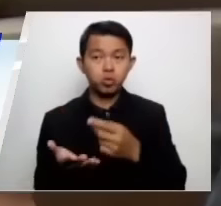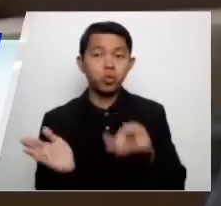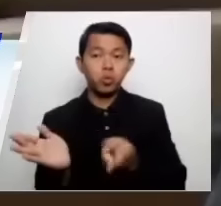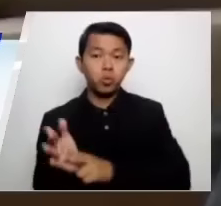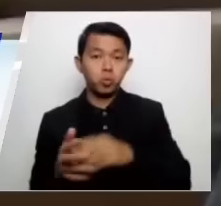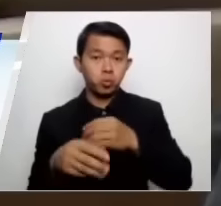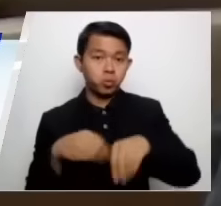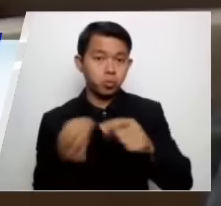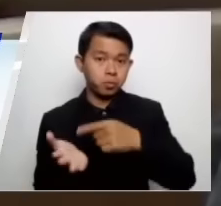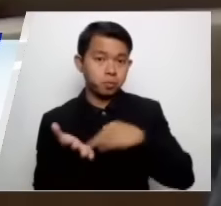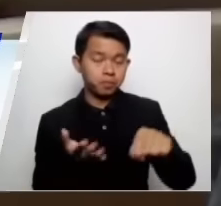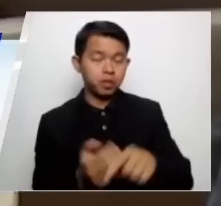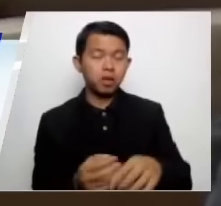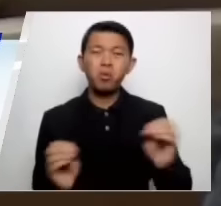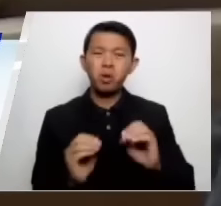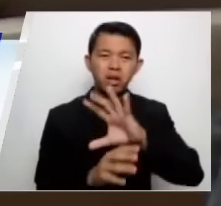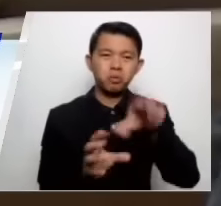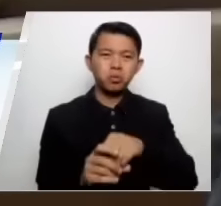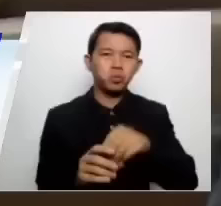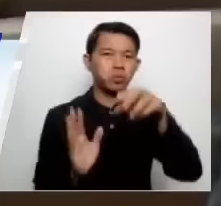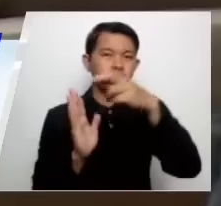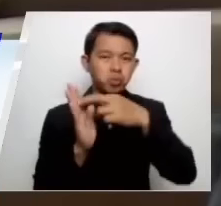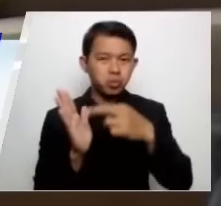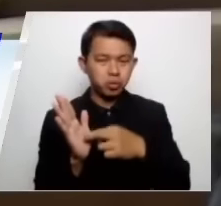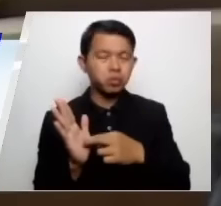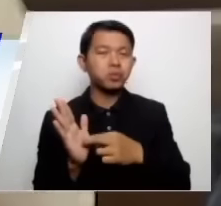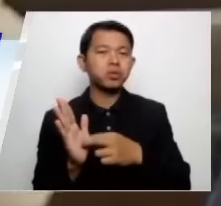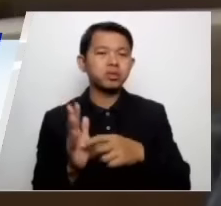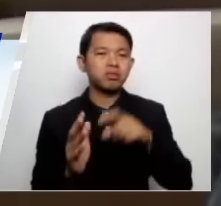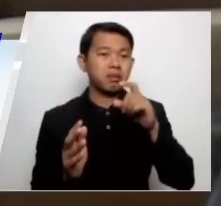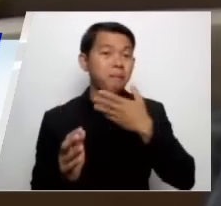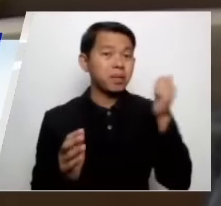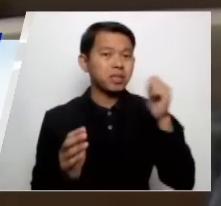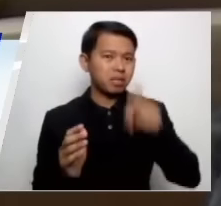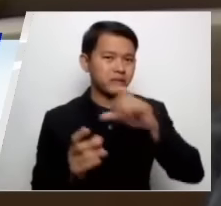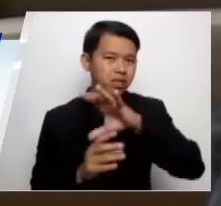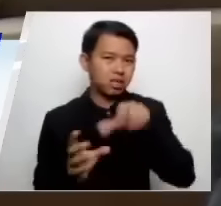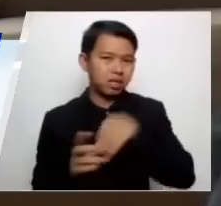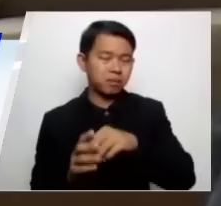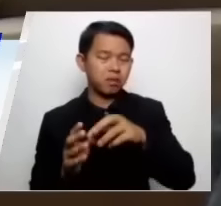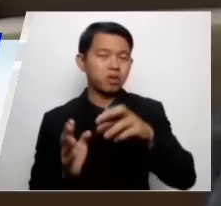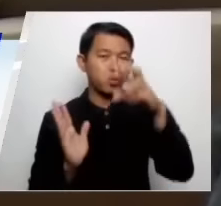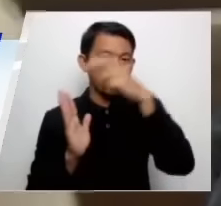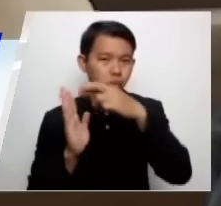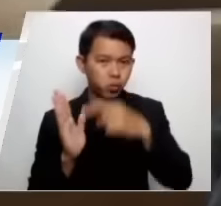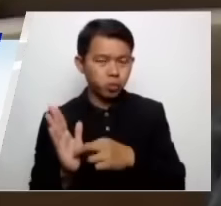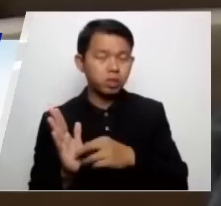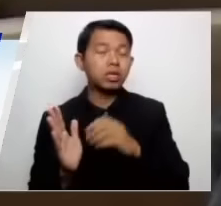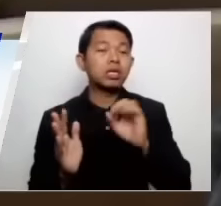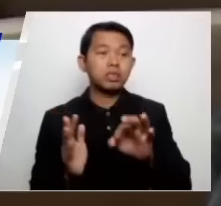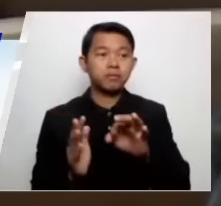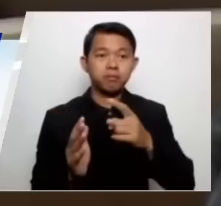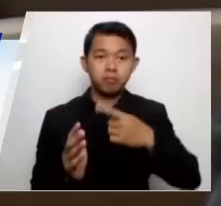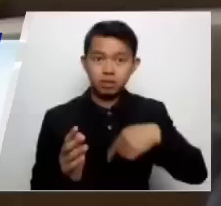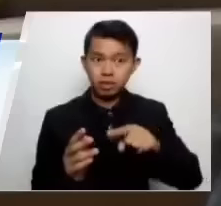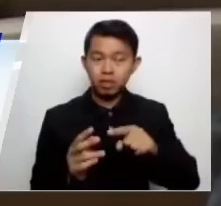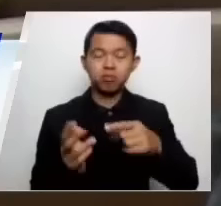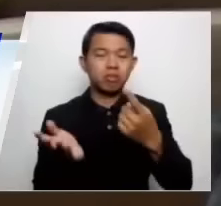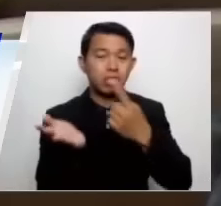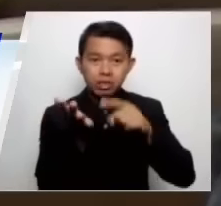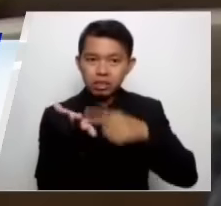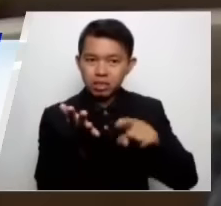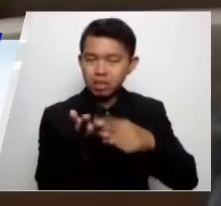ng rules, wala po yon. Hindi po ba magandang mailagay natin yon? Para kung sakasakaling pumunta, dumako tayo sa verification part. Kung